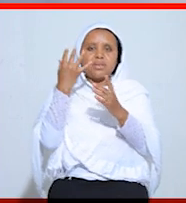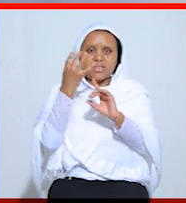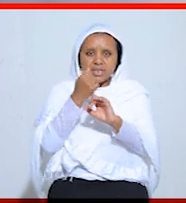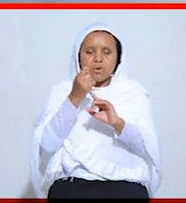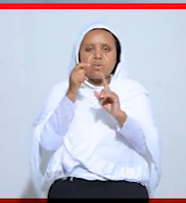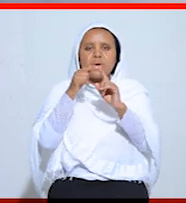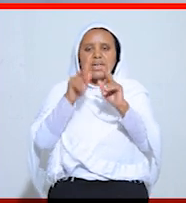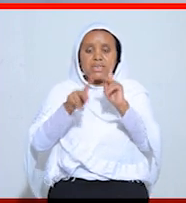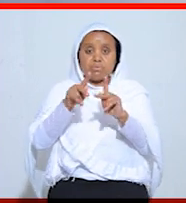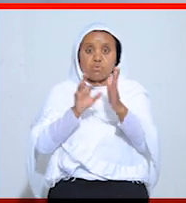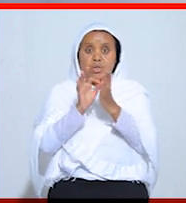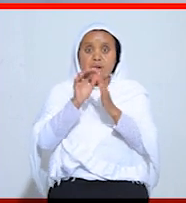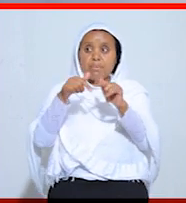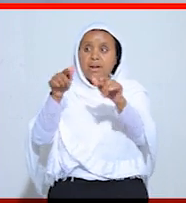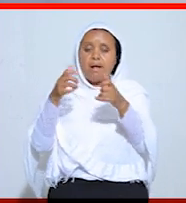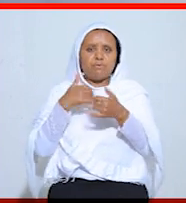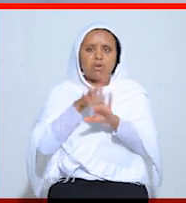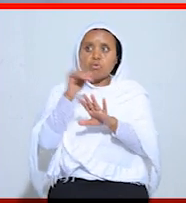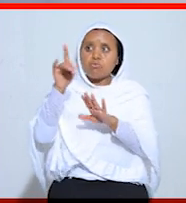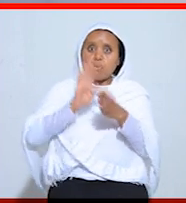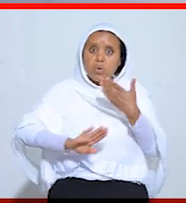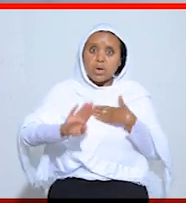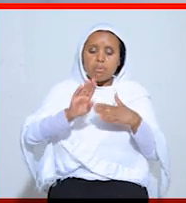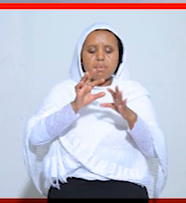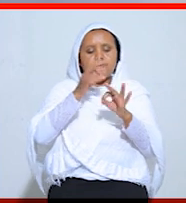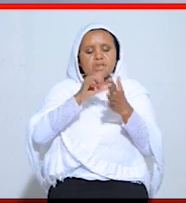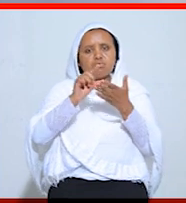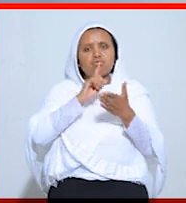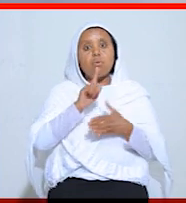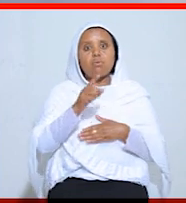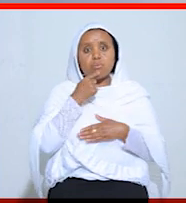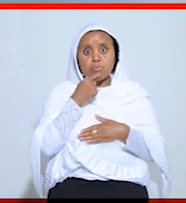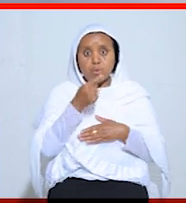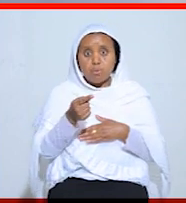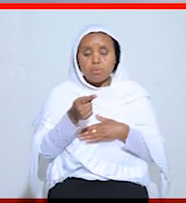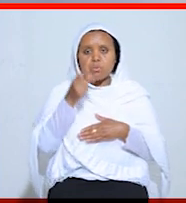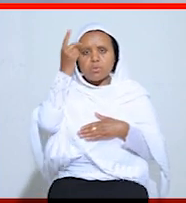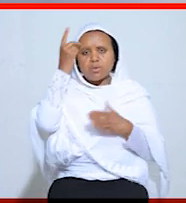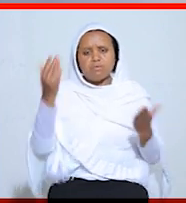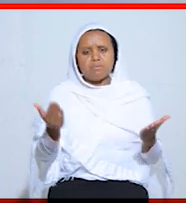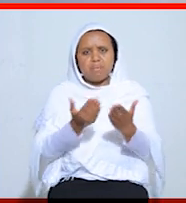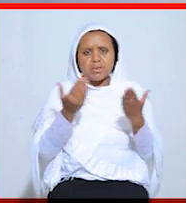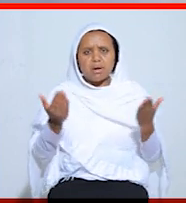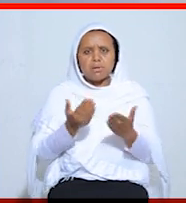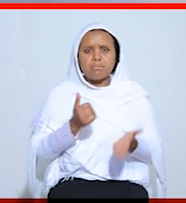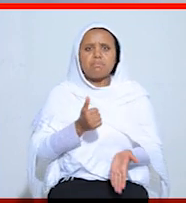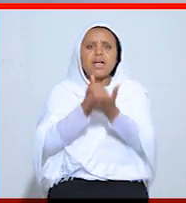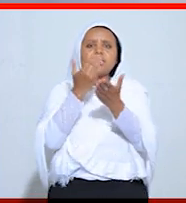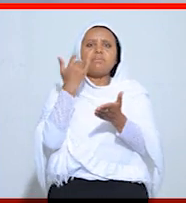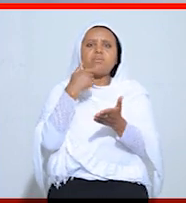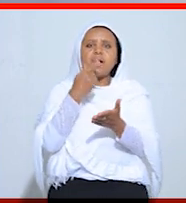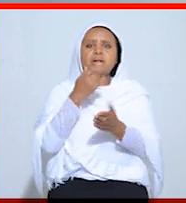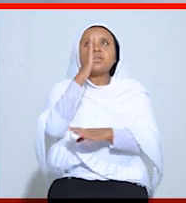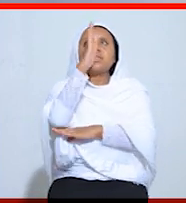ማርያምን ይዘህ ወደ ህዝብ ቆጠራ ለመሄድ አትፍራ ከሷ የሚወለደው በመንፈስ ቅዱስ ነውና ብሎ ዮሴፍን በማጽናናት